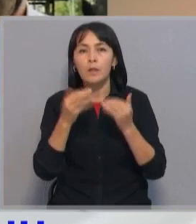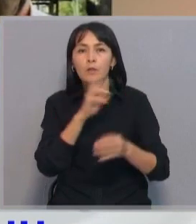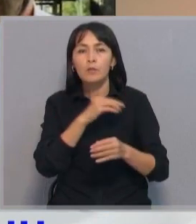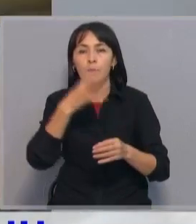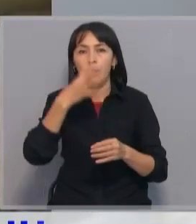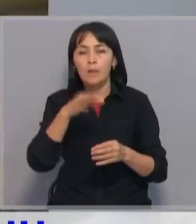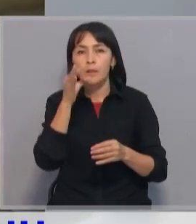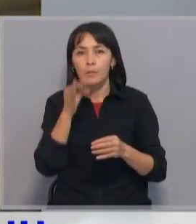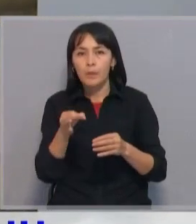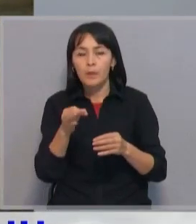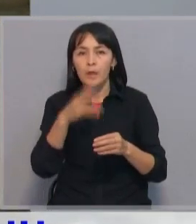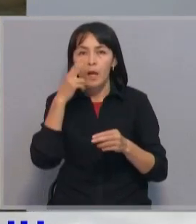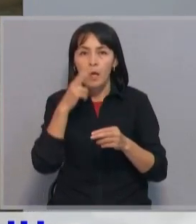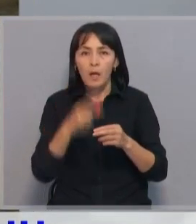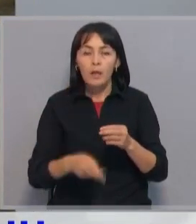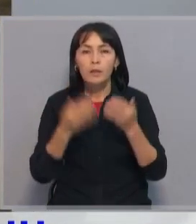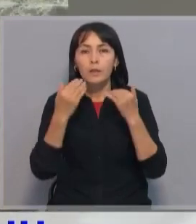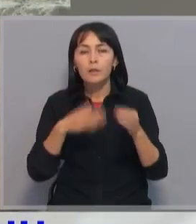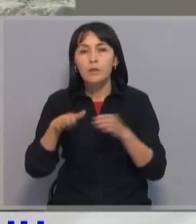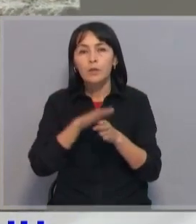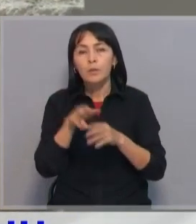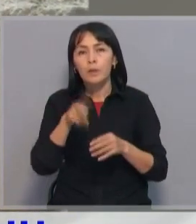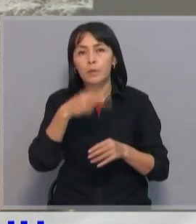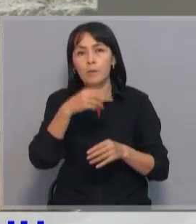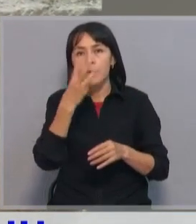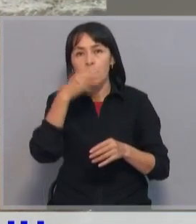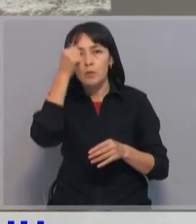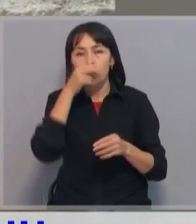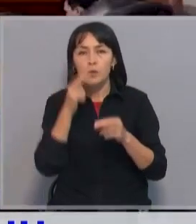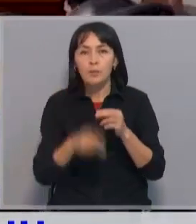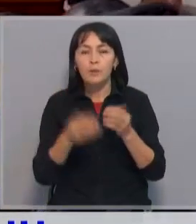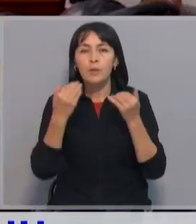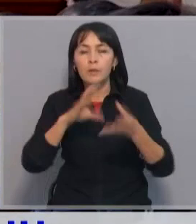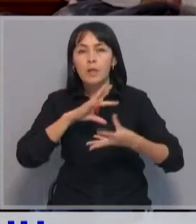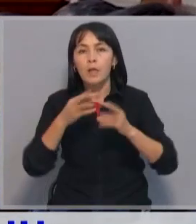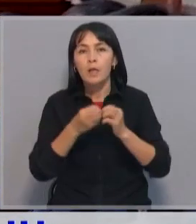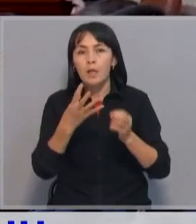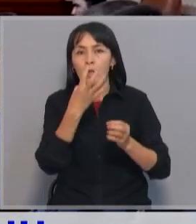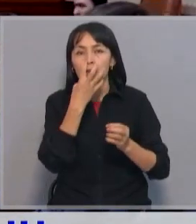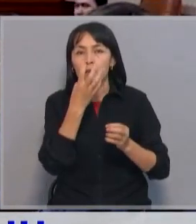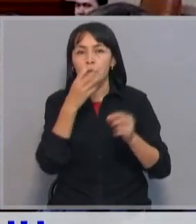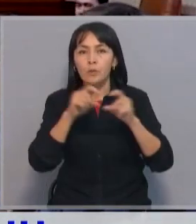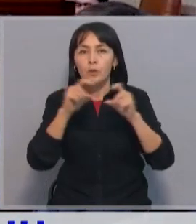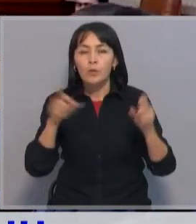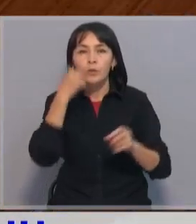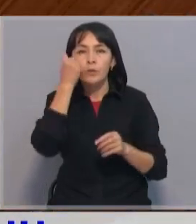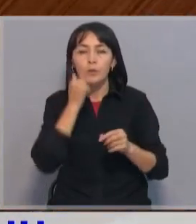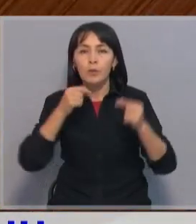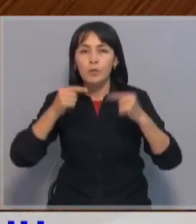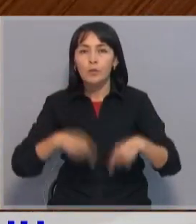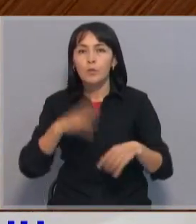жұмыстың 40%-ға жуығы аяқталған болса, толығымен 2023 жылы бітпек. Нәтижесінде жылыту құбырының тозу деңгейі